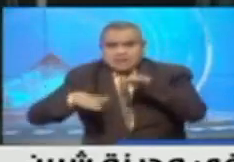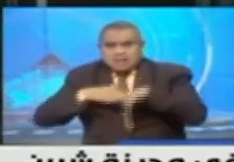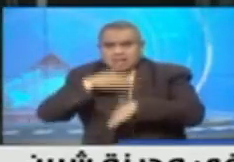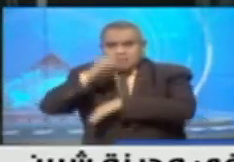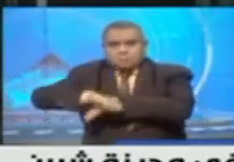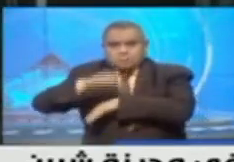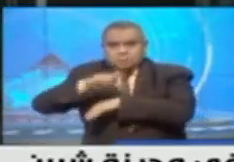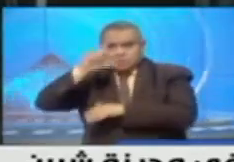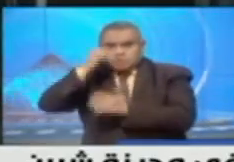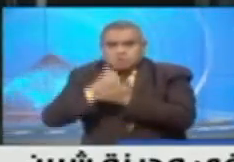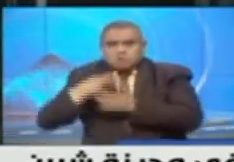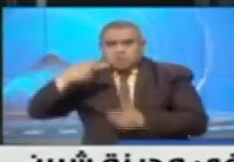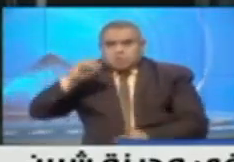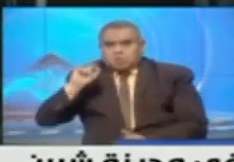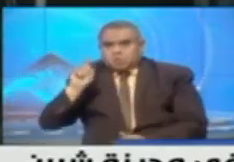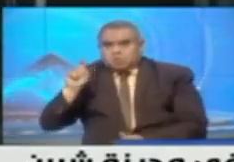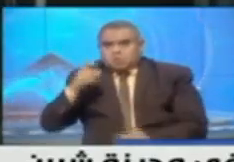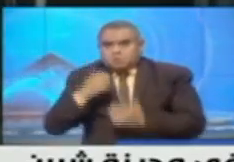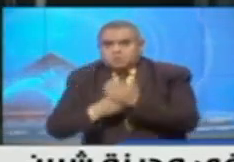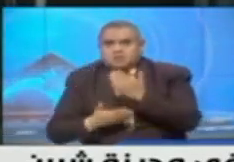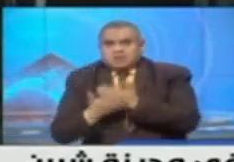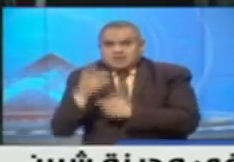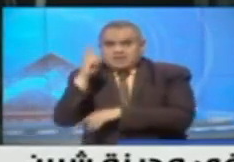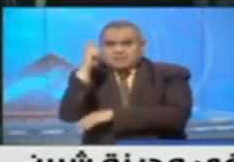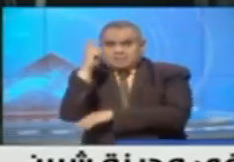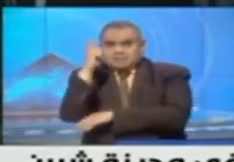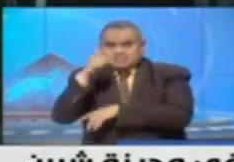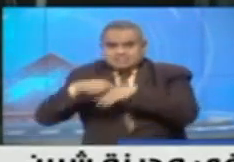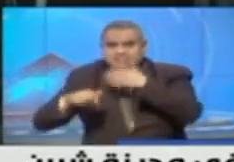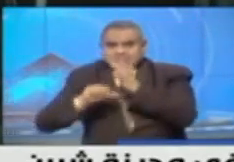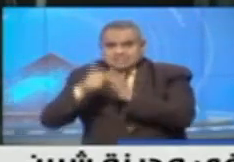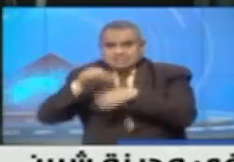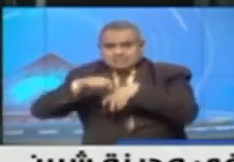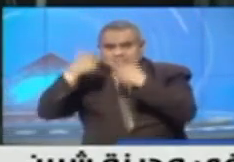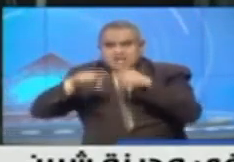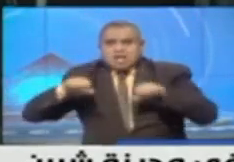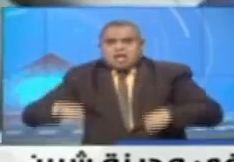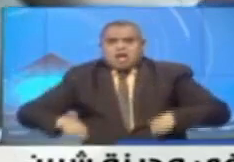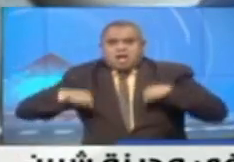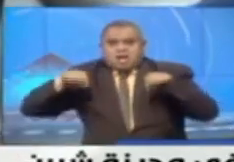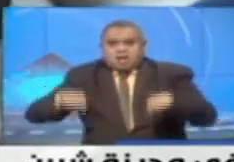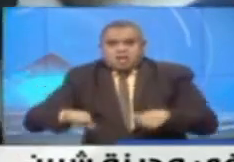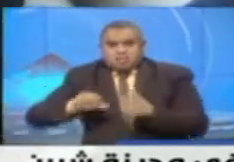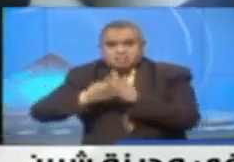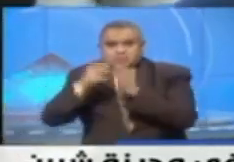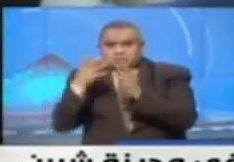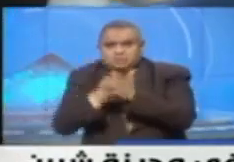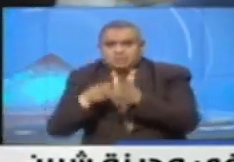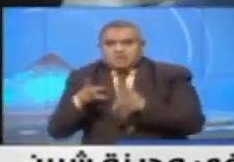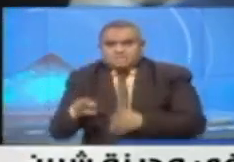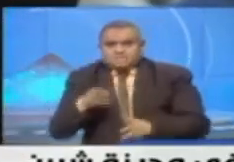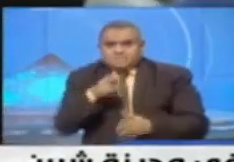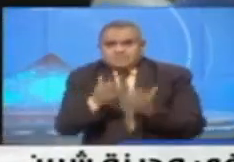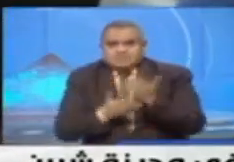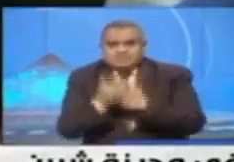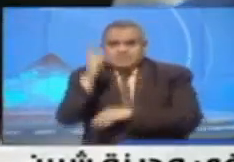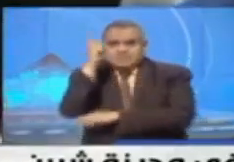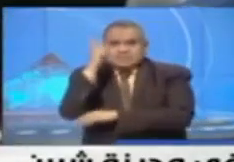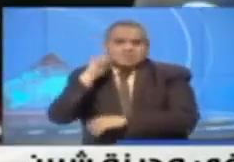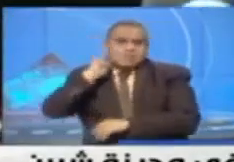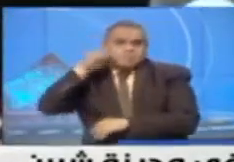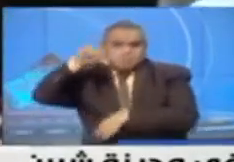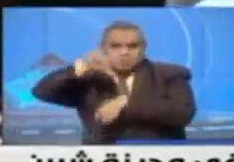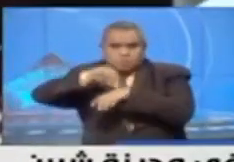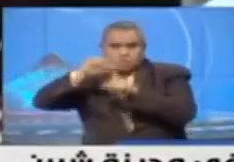عمر مروان قاما بافتتاح مسجد الساحة في مدينة شبين القناطر، وذلك ضمن افتتاح عدد من المساجد